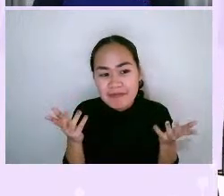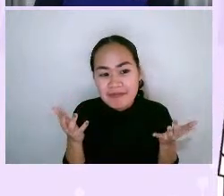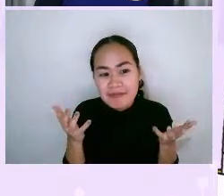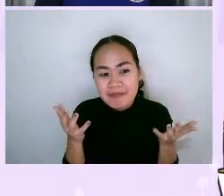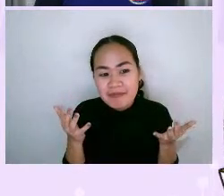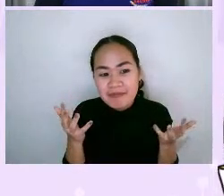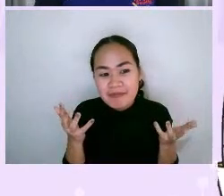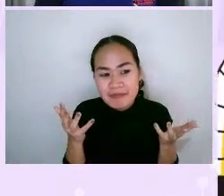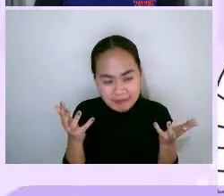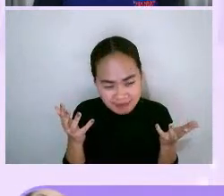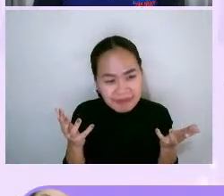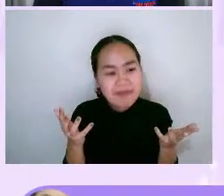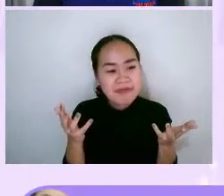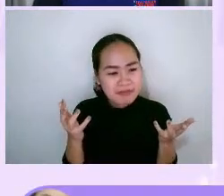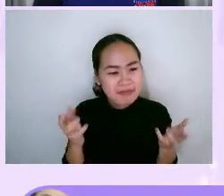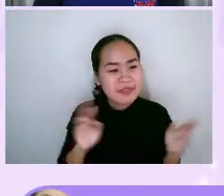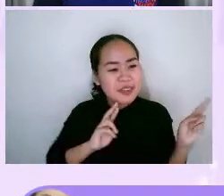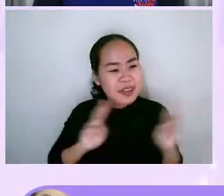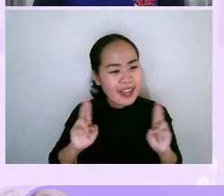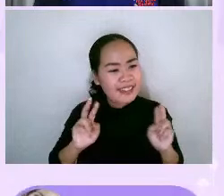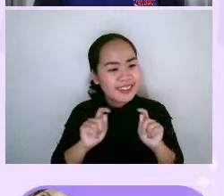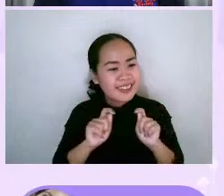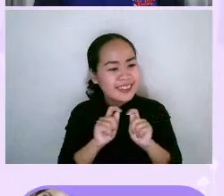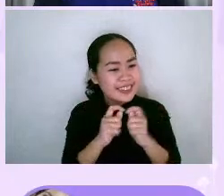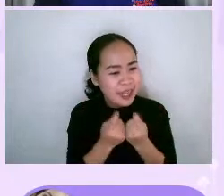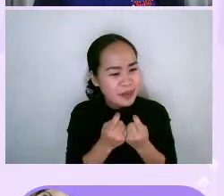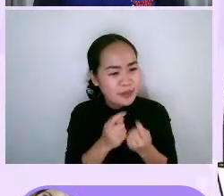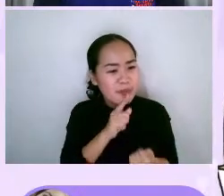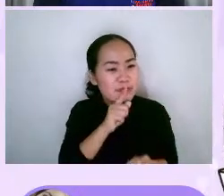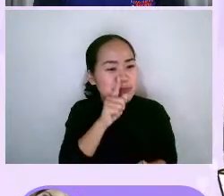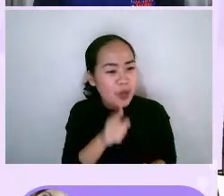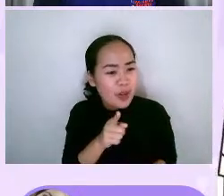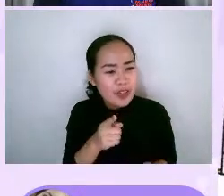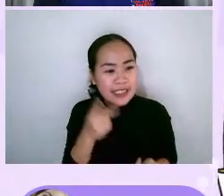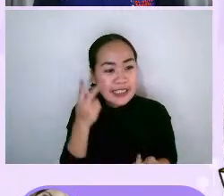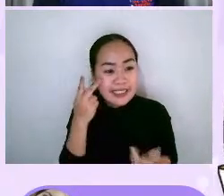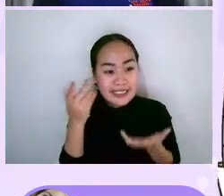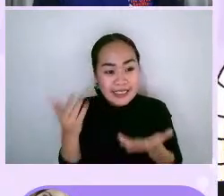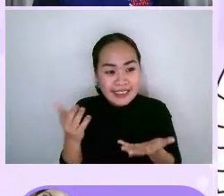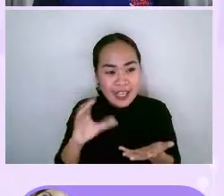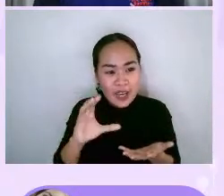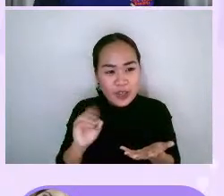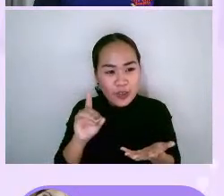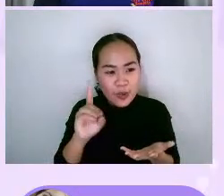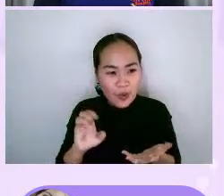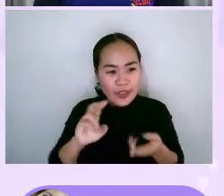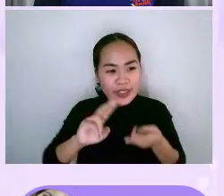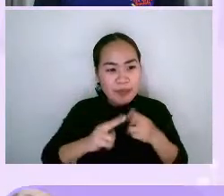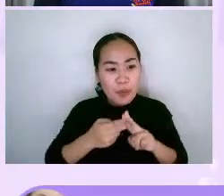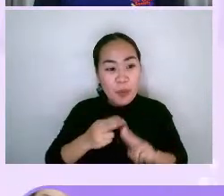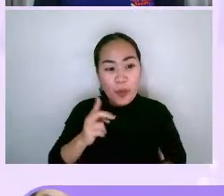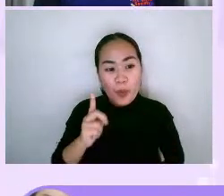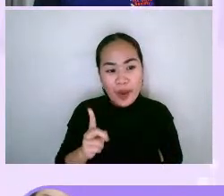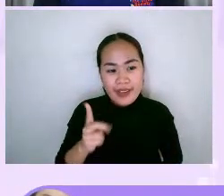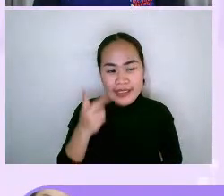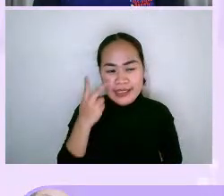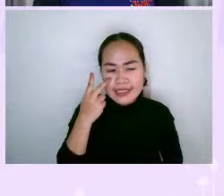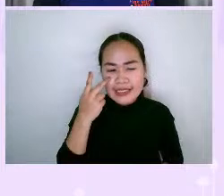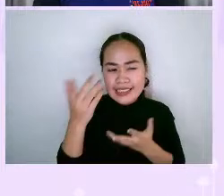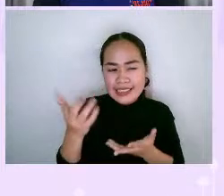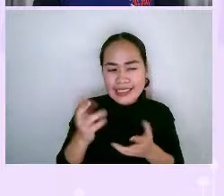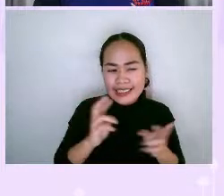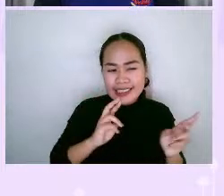Ready na din daw po ang aming team. So, crack the code number 1. Marker